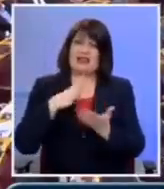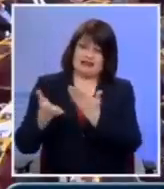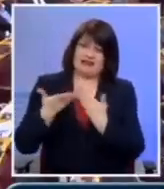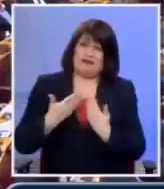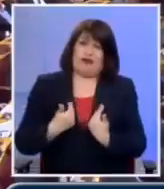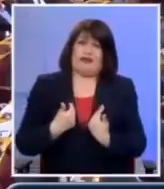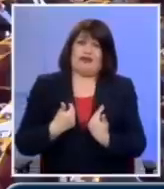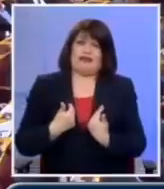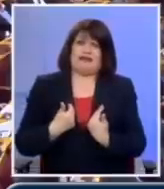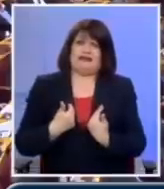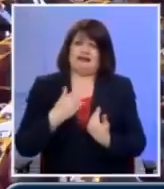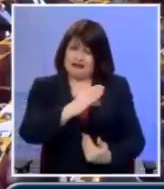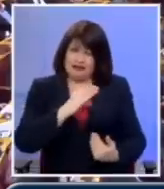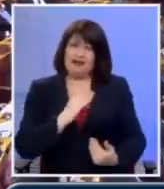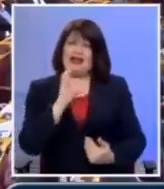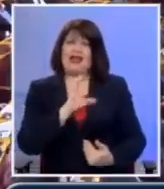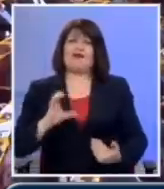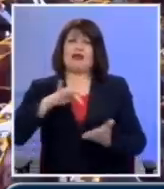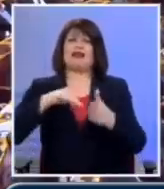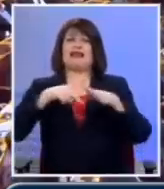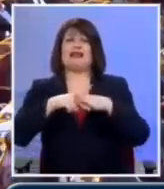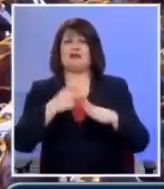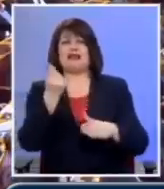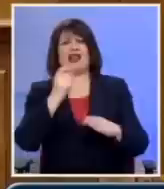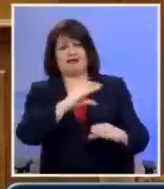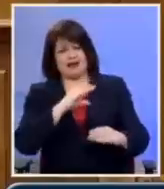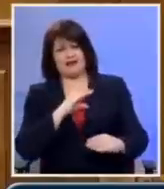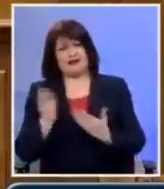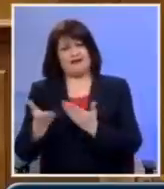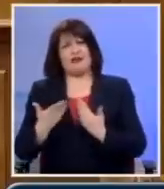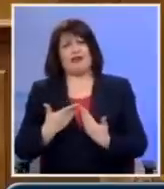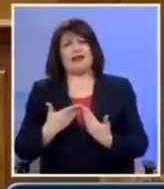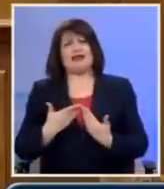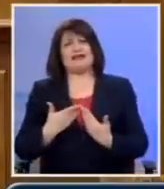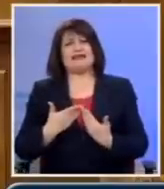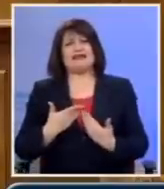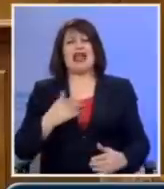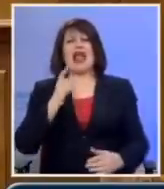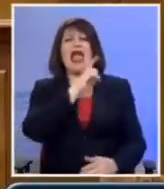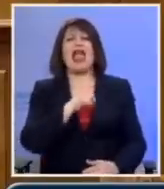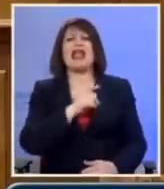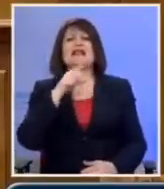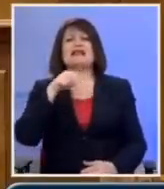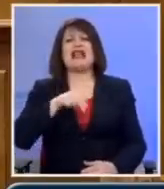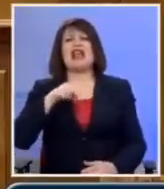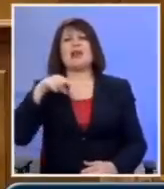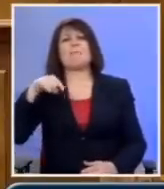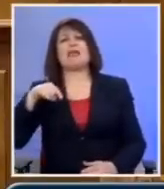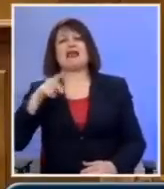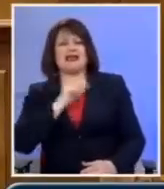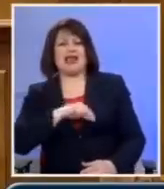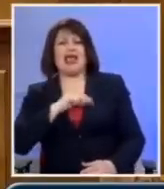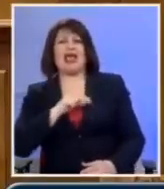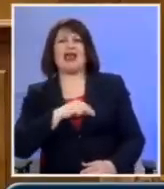όλας να πάρουμε τα χρήματα από την Ευρωπαϊκή Κεντρική Τράπεζα και από τα SMP, δηλαδή πια τα κέρδη